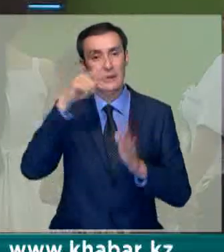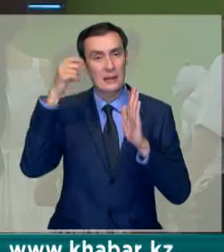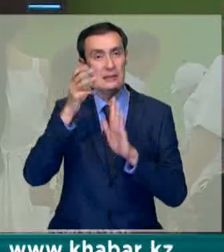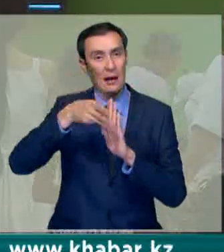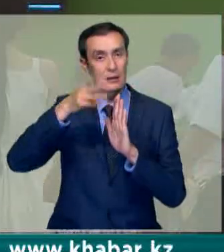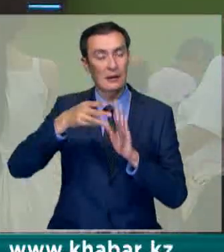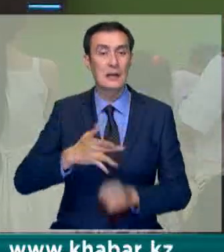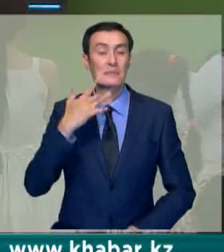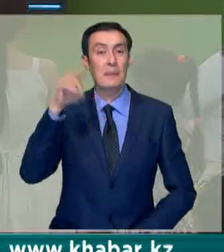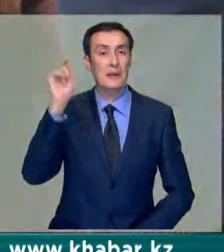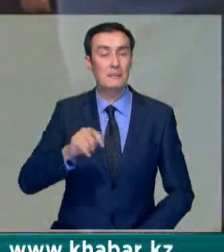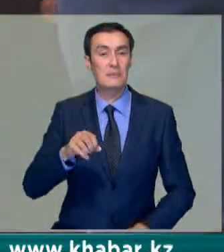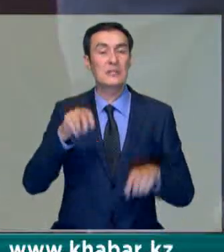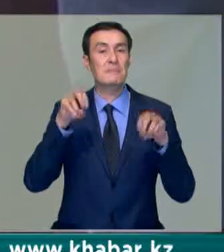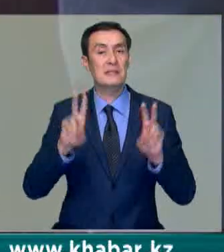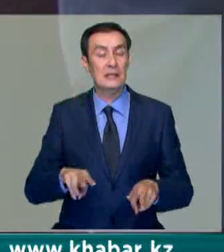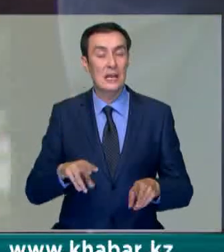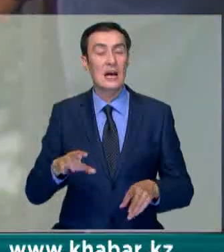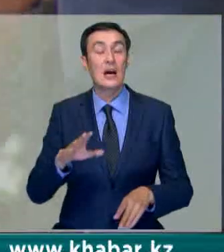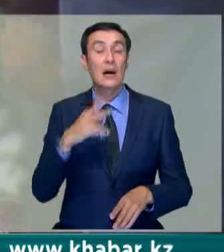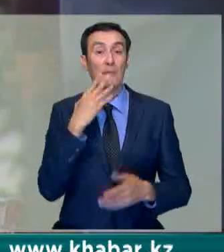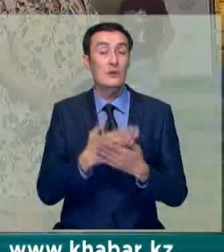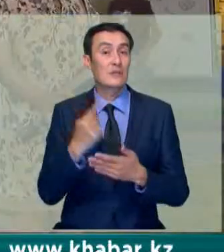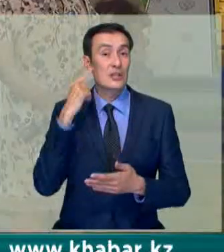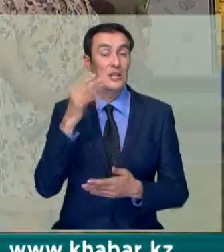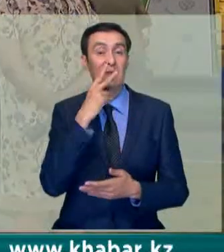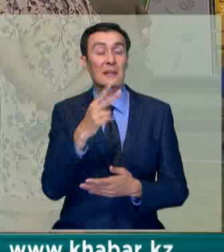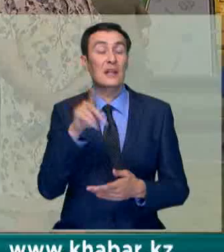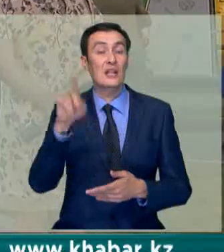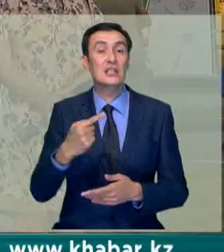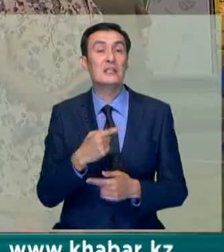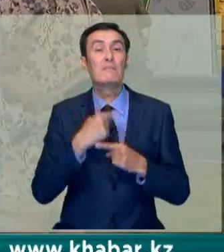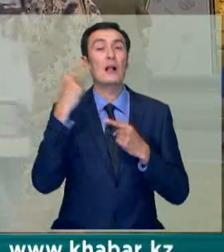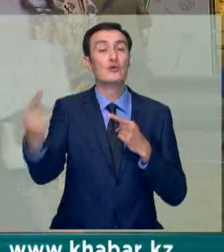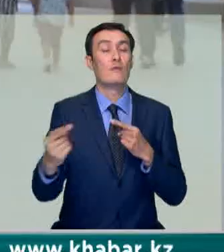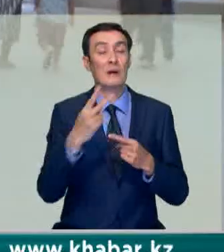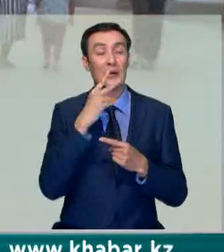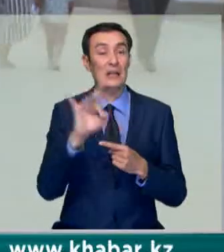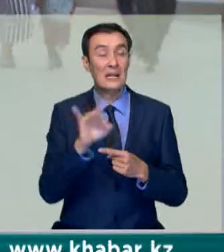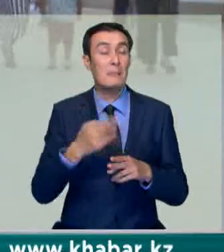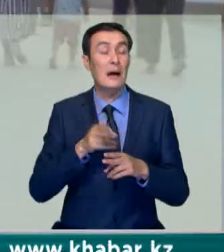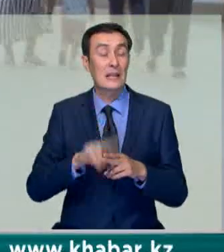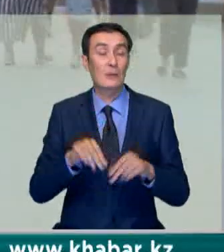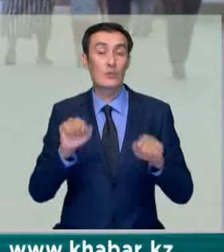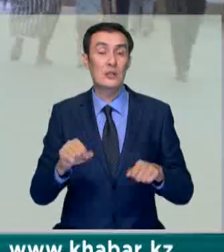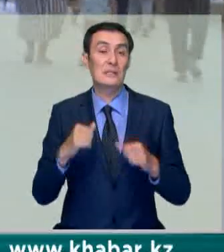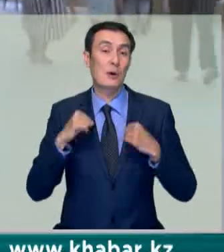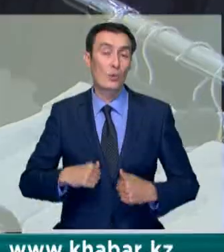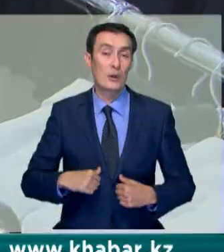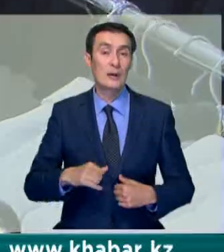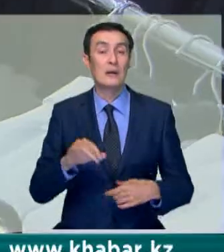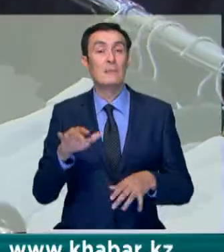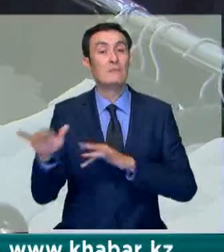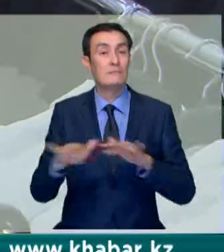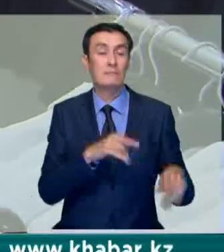из Америки прилетает эксперт. Герои фильма можно было слышать и видеть даже с большого расстояния, поэтому гости могли смело оторваться от экрана и